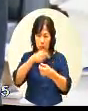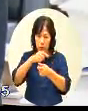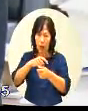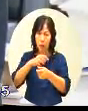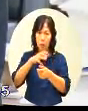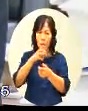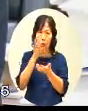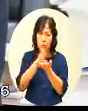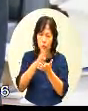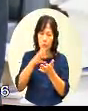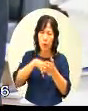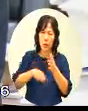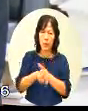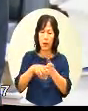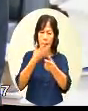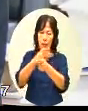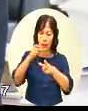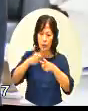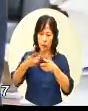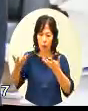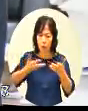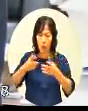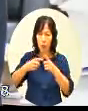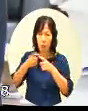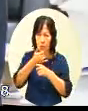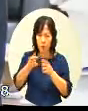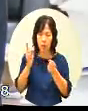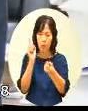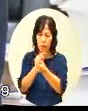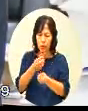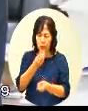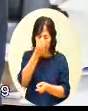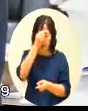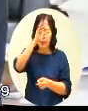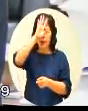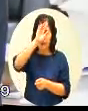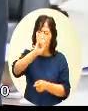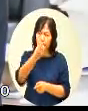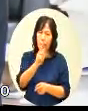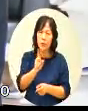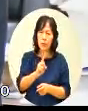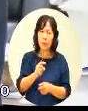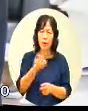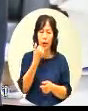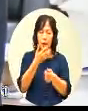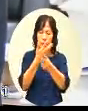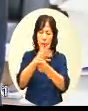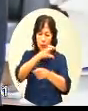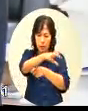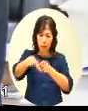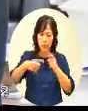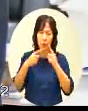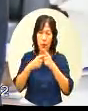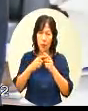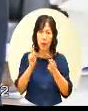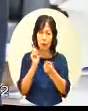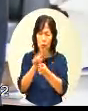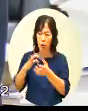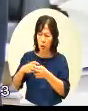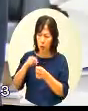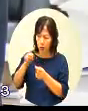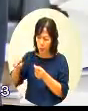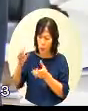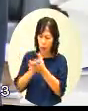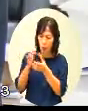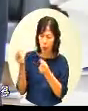够让我们所有的公务人员都知道认识什么是忧郁症，让你周遭人知道说，哎，我边仔人忧郁